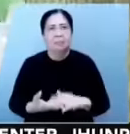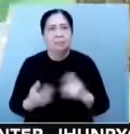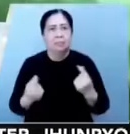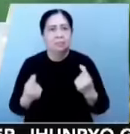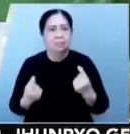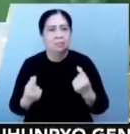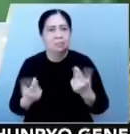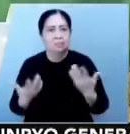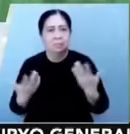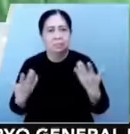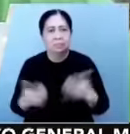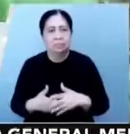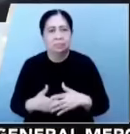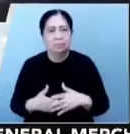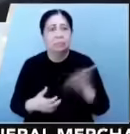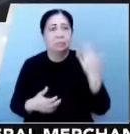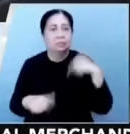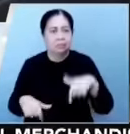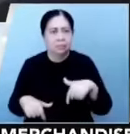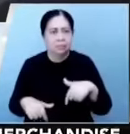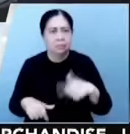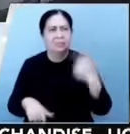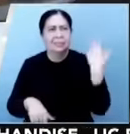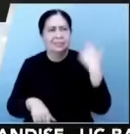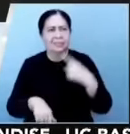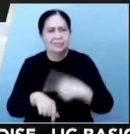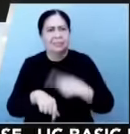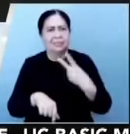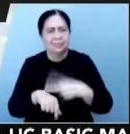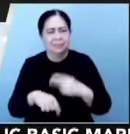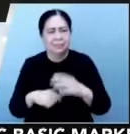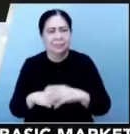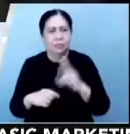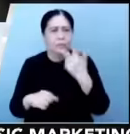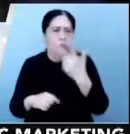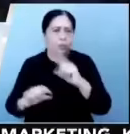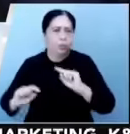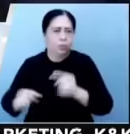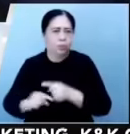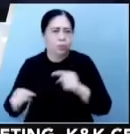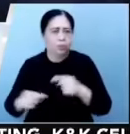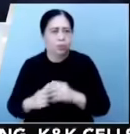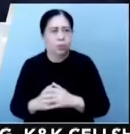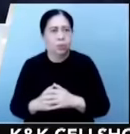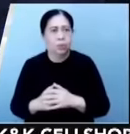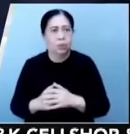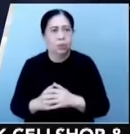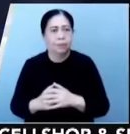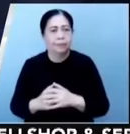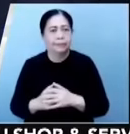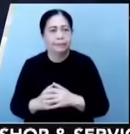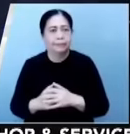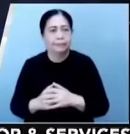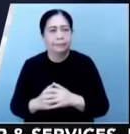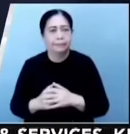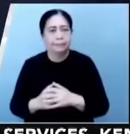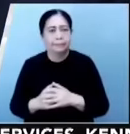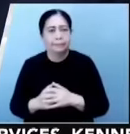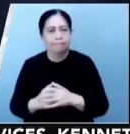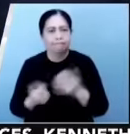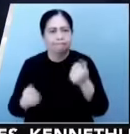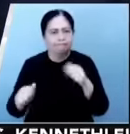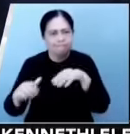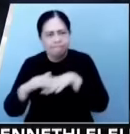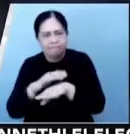unang gagawin. Dito kami dati, nasunog din to. Tatlo ang sugatan sa sunog. Nandiyan yung apoy sa damuhan eh, kaya pinasok ko ng pinasok para hindi